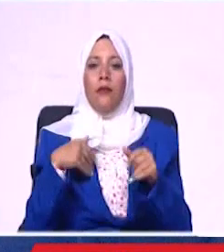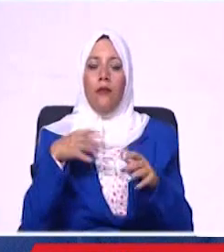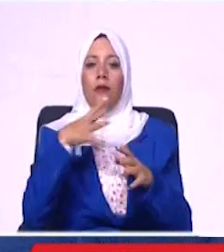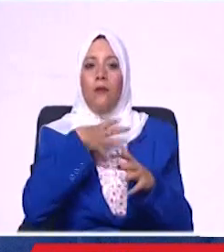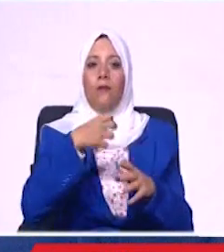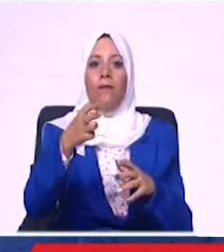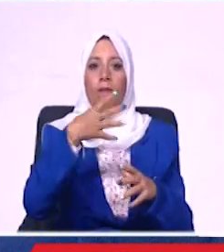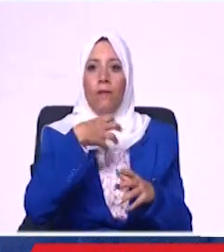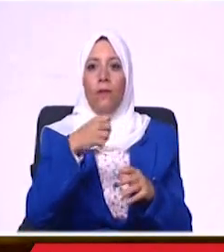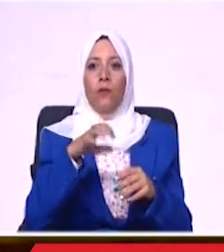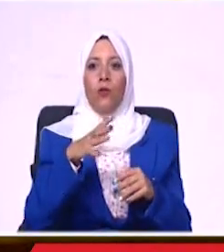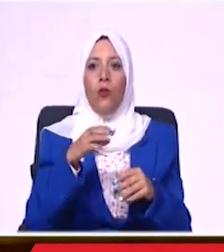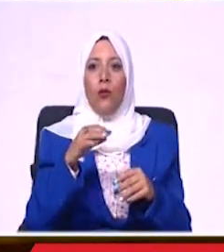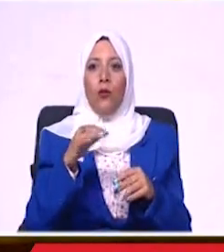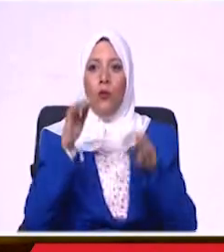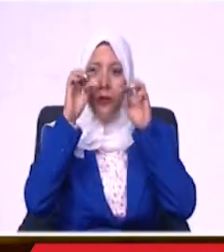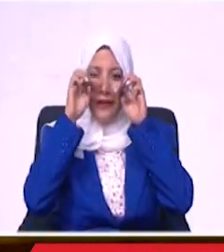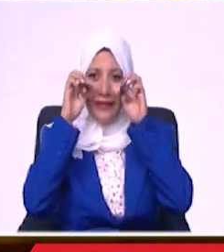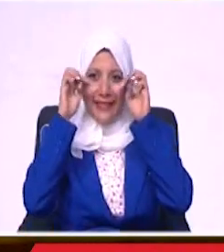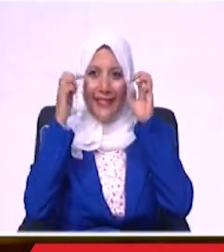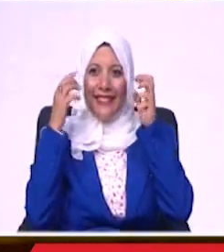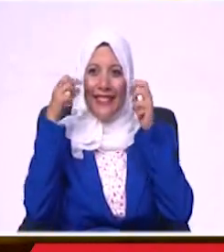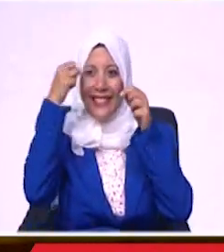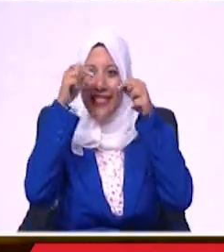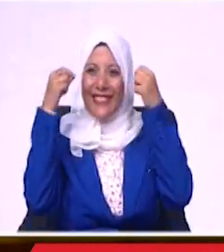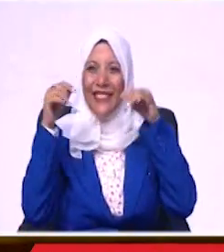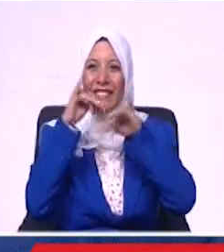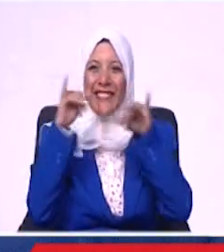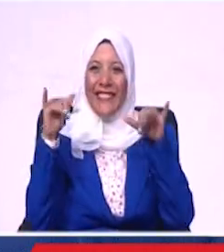ياخدني ممكن بصراحه. نمسح الكحل عشان الدموع غرق بوظت الكحل. والله